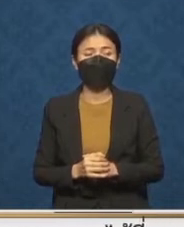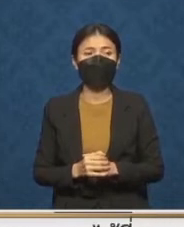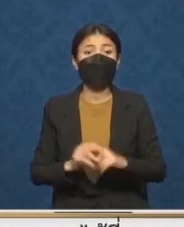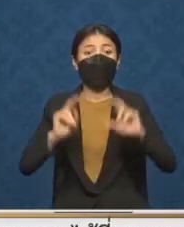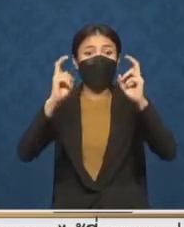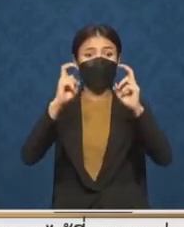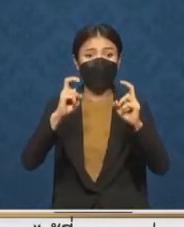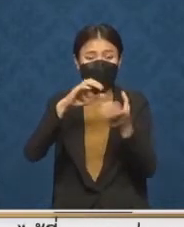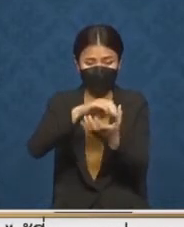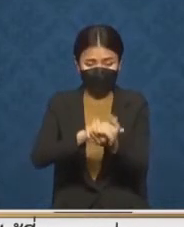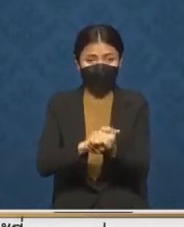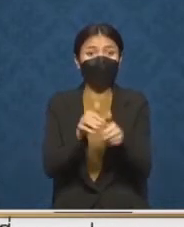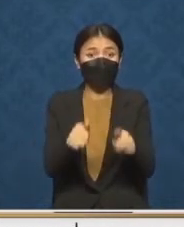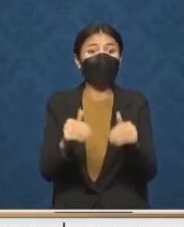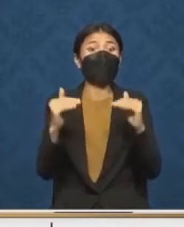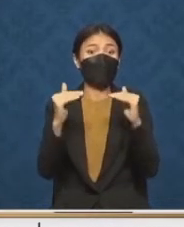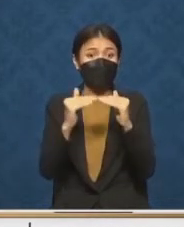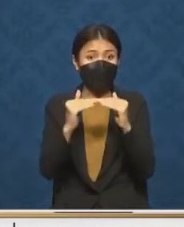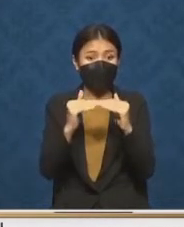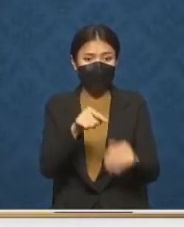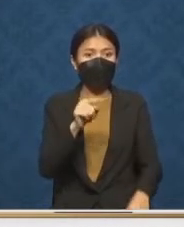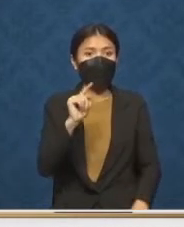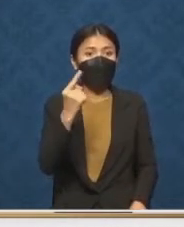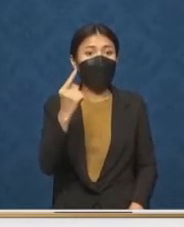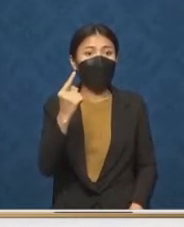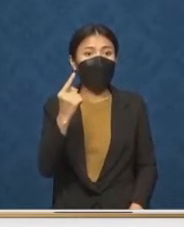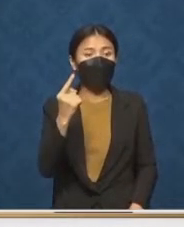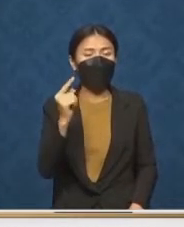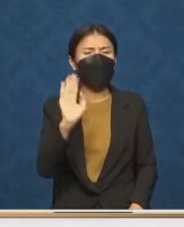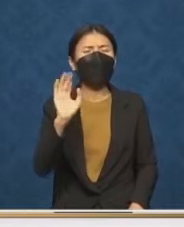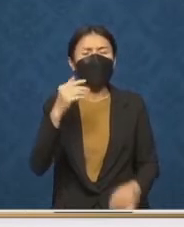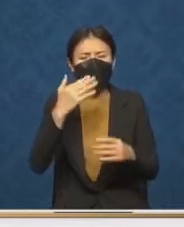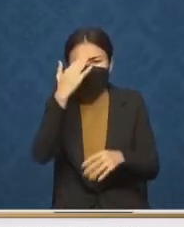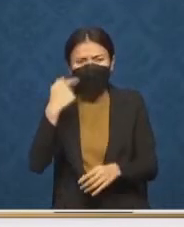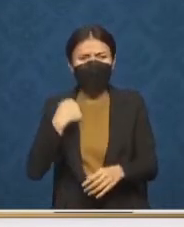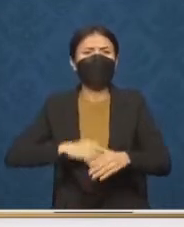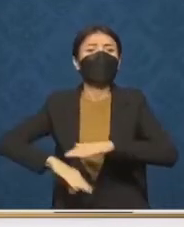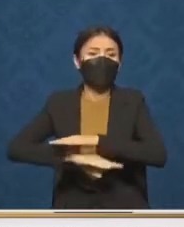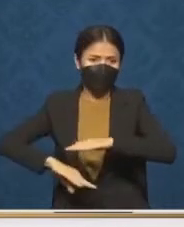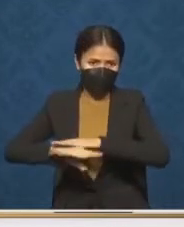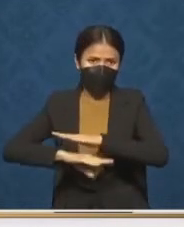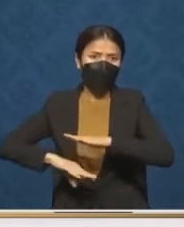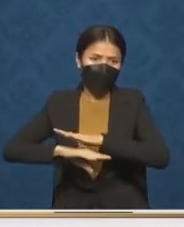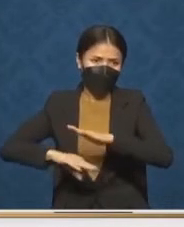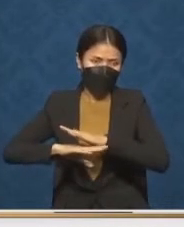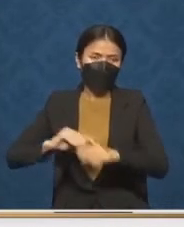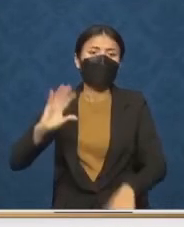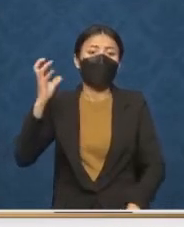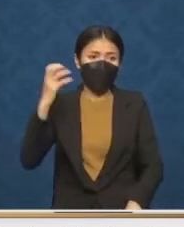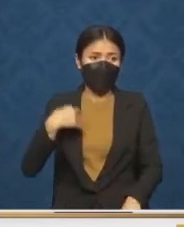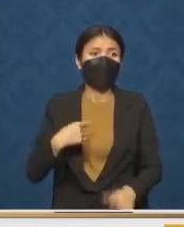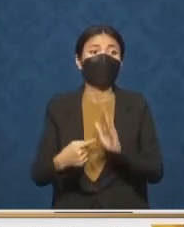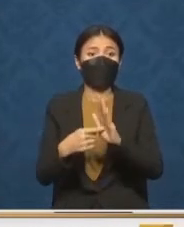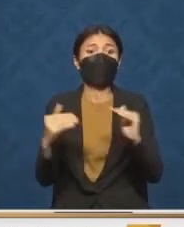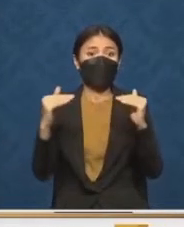ใช่เรื่องใหม่ครับแต่เป็นหลักการที่มาจากพื้นฐานหลักการสากลอย่างสิทธิในการสร้างครอบ